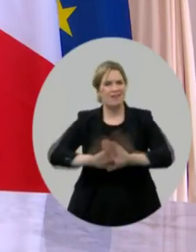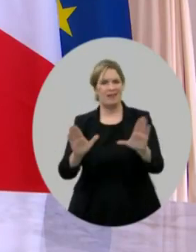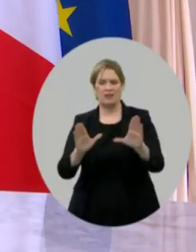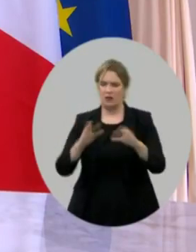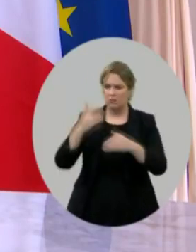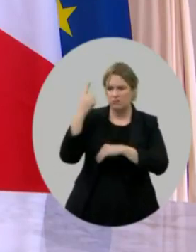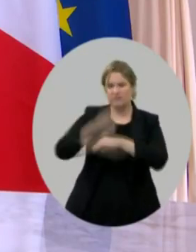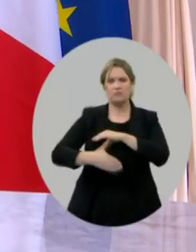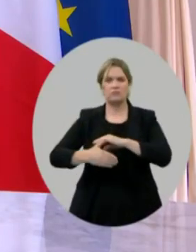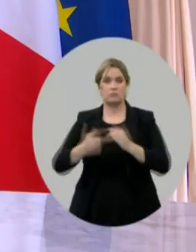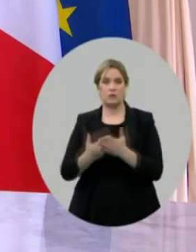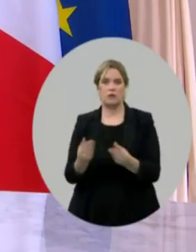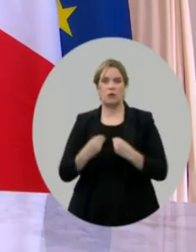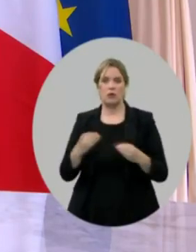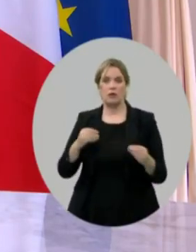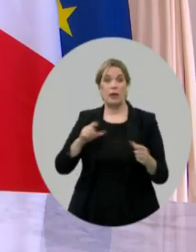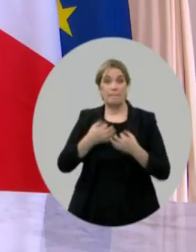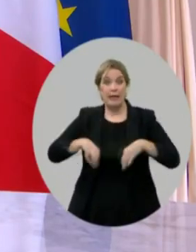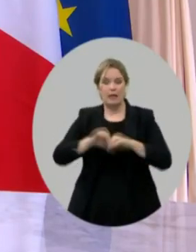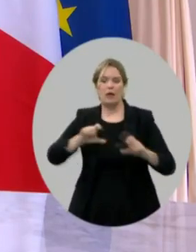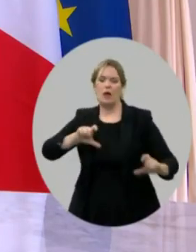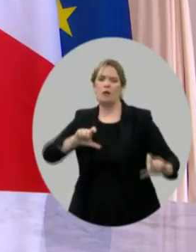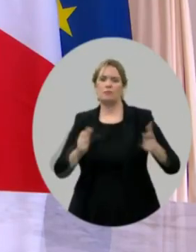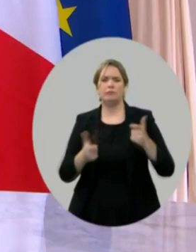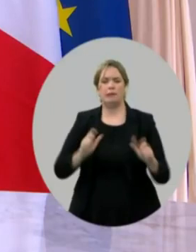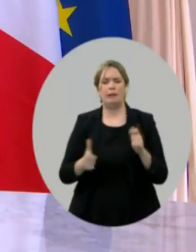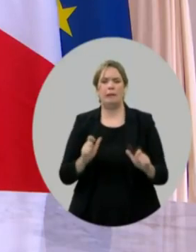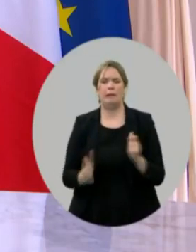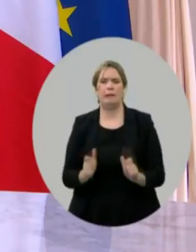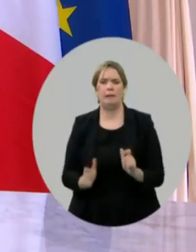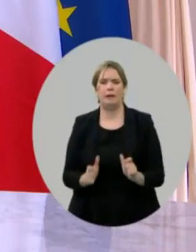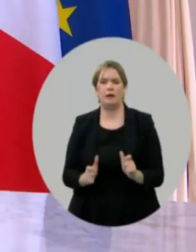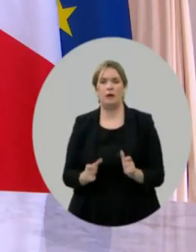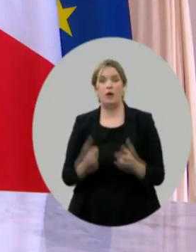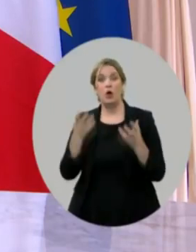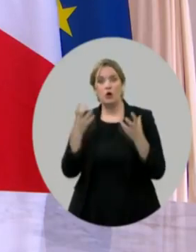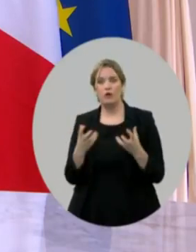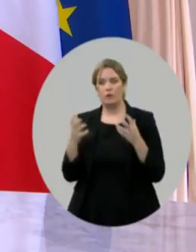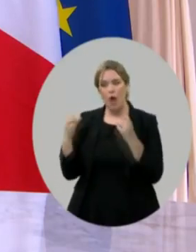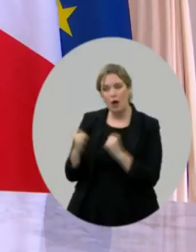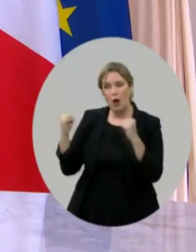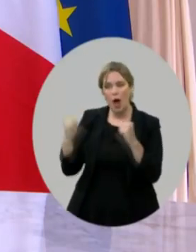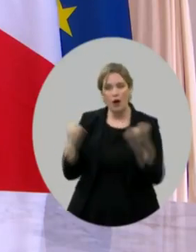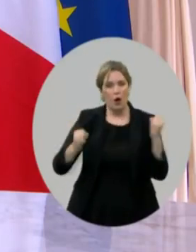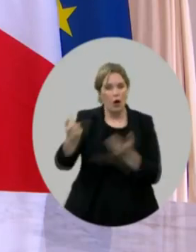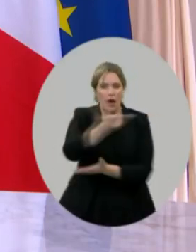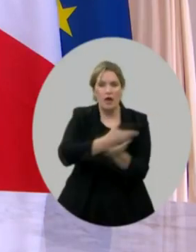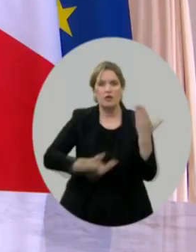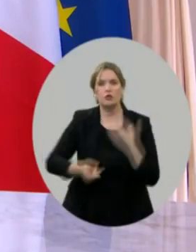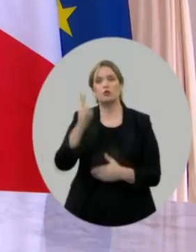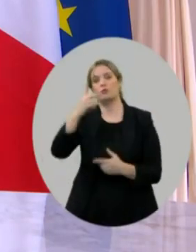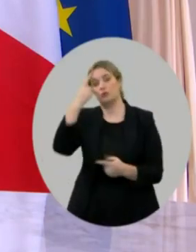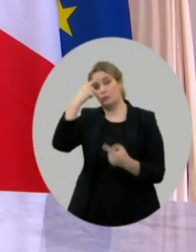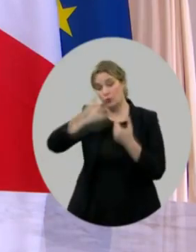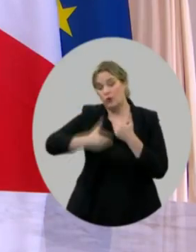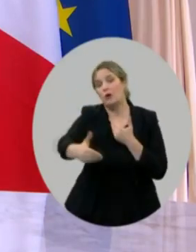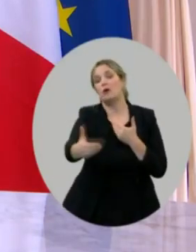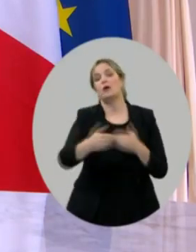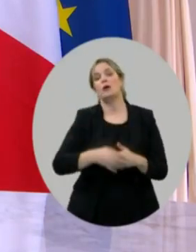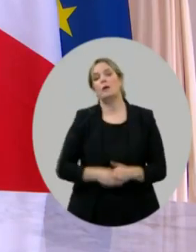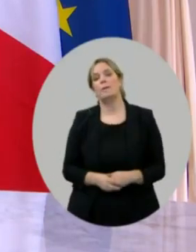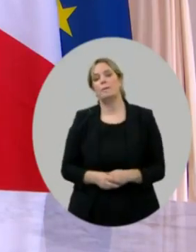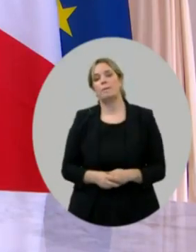notre pays. Je veux plus de concorde pour la France en 2018.